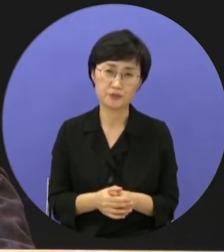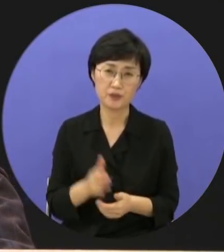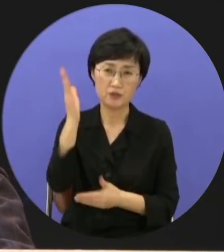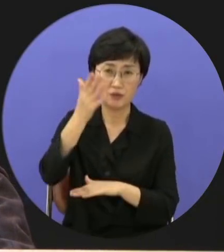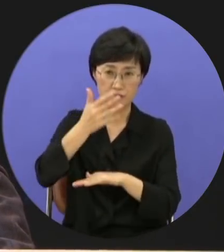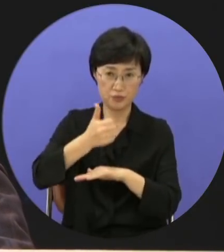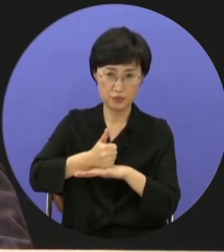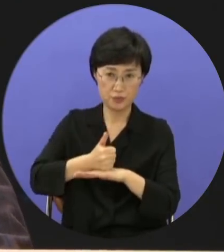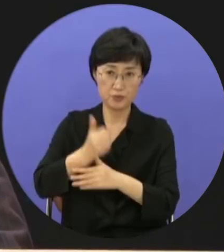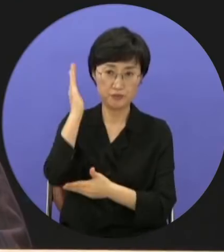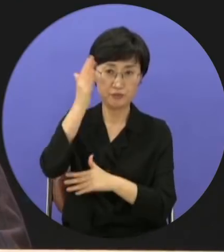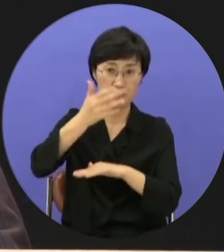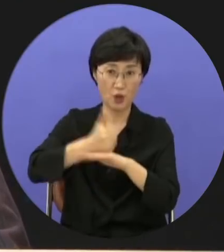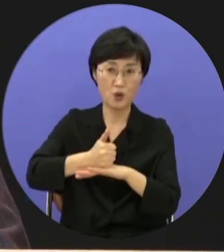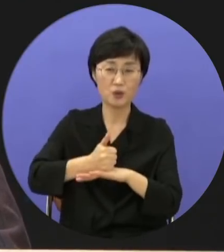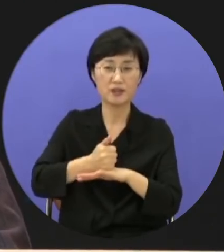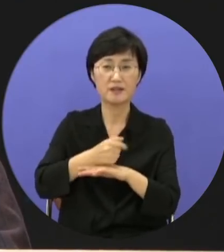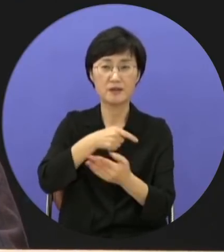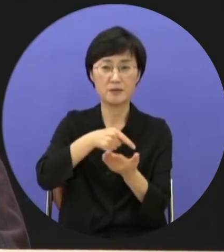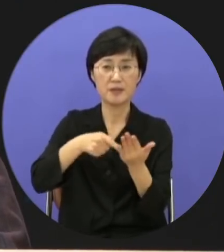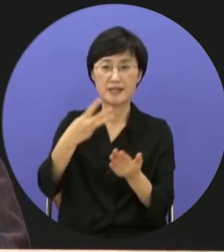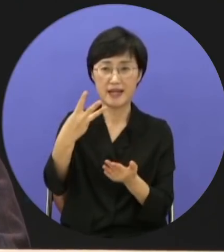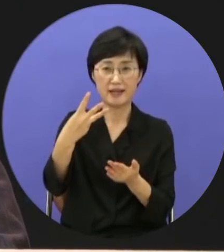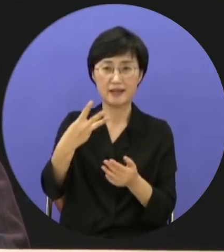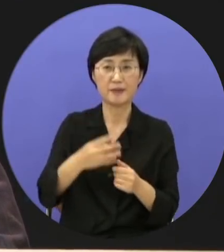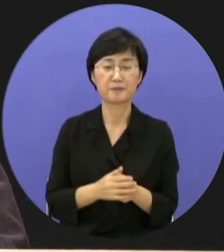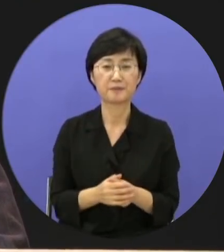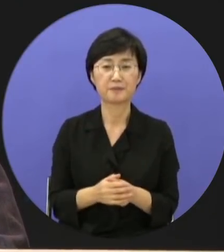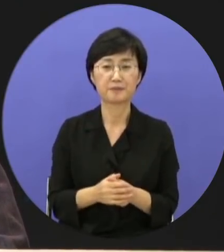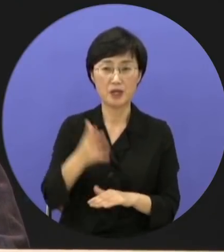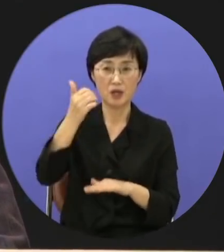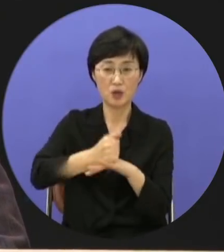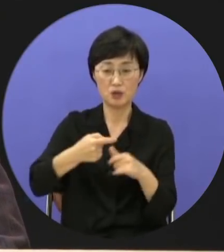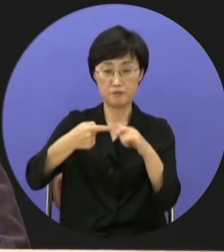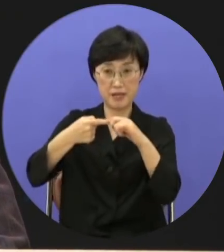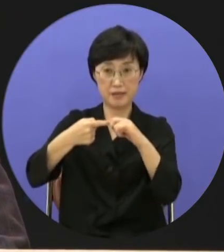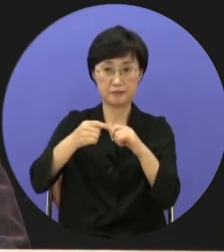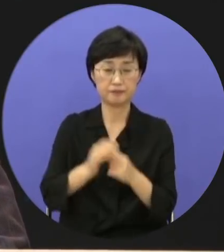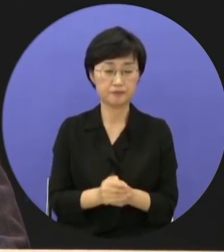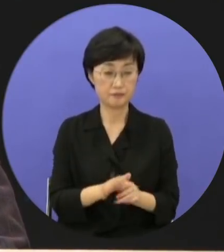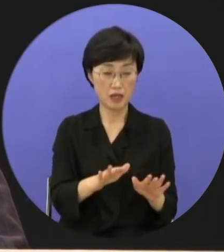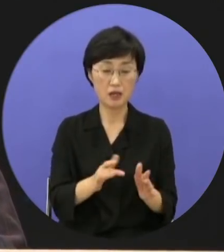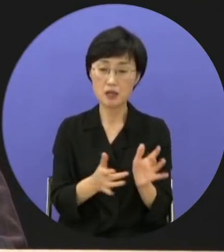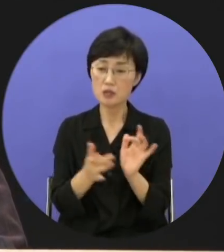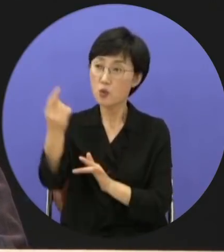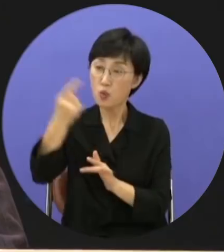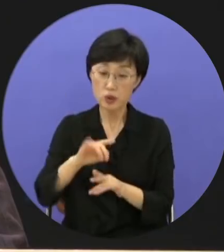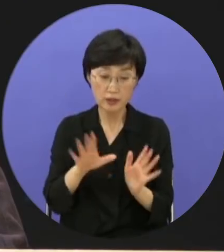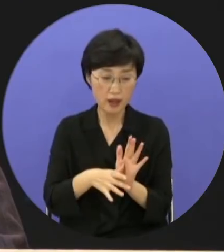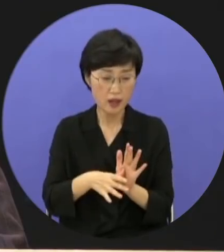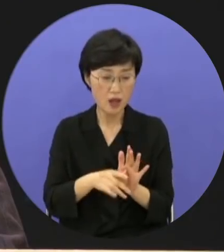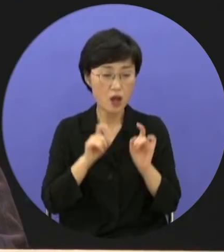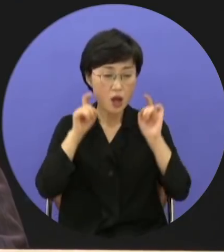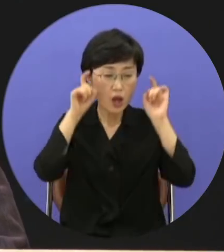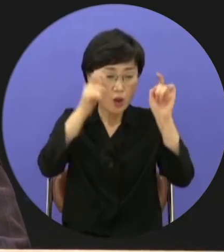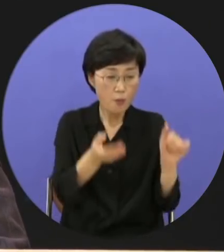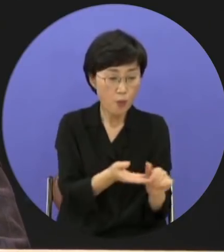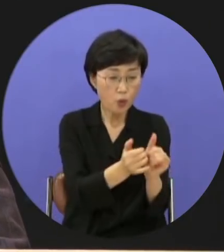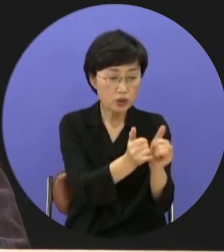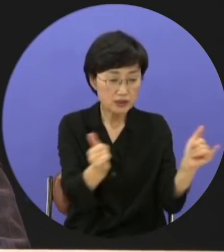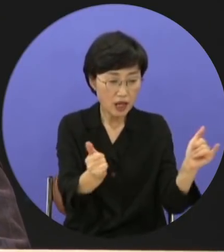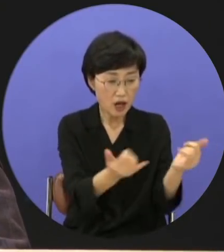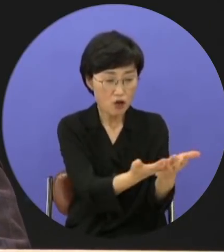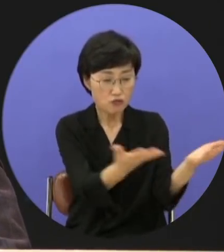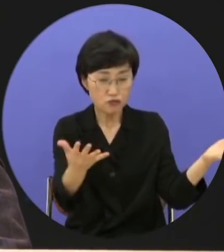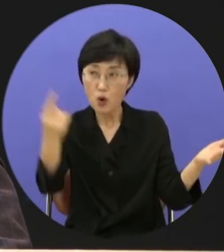세 가지입니다. There are three conclusions. 목자에게 나타나셨어요. He appeared 그렇죠? before the shepherd. 왜